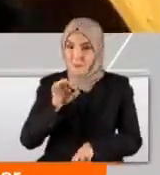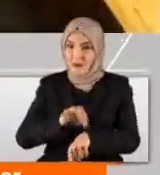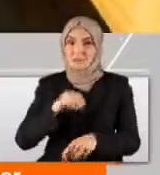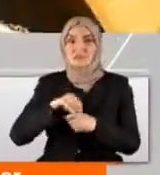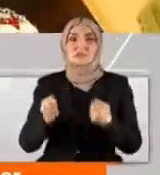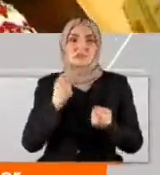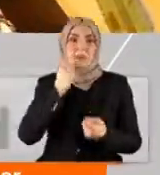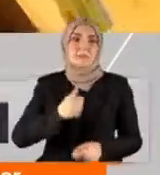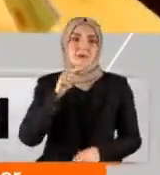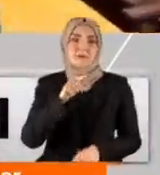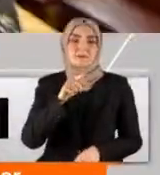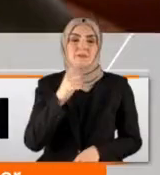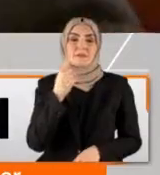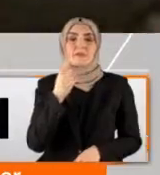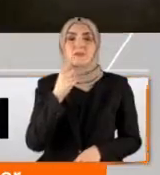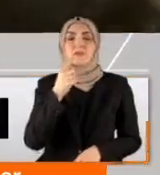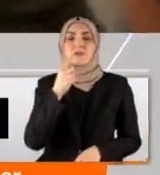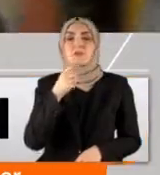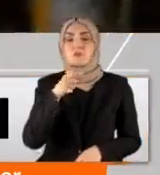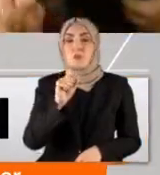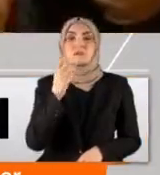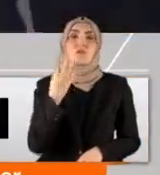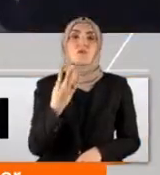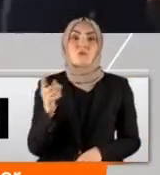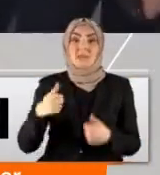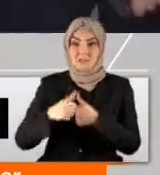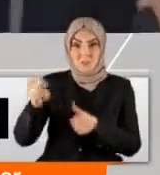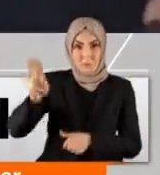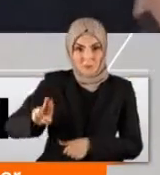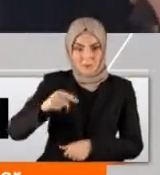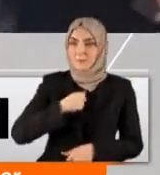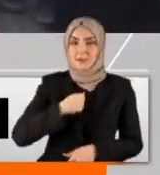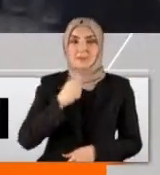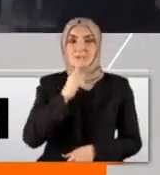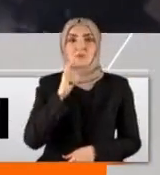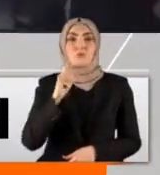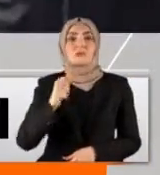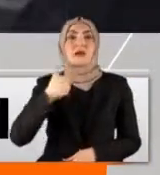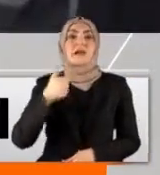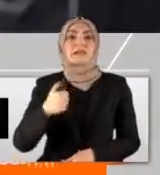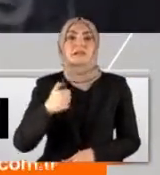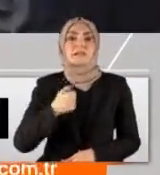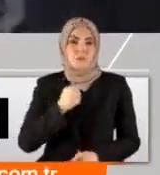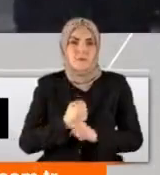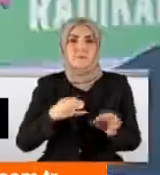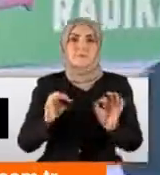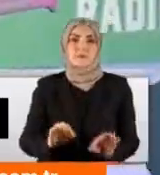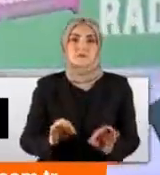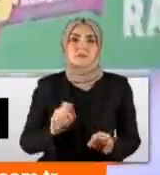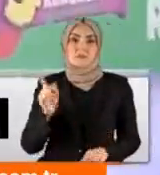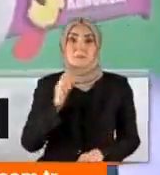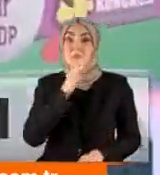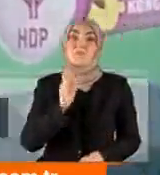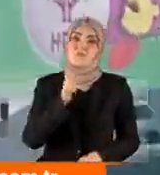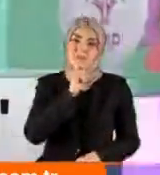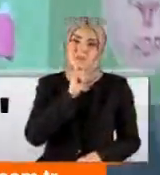olurum 94. Ben 96 10 Kasım'ında oldum. Bilmemesi çok yanlış. Bilip böyle demesi iki kere yanlış.